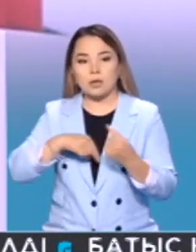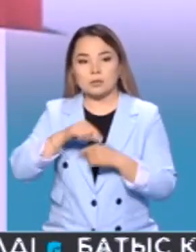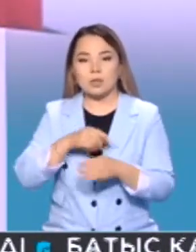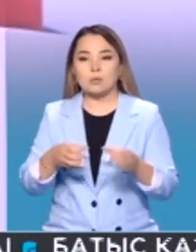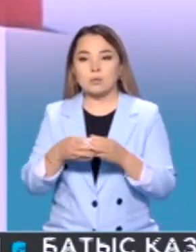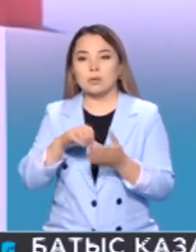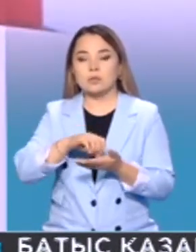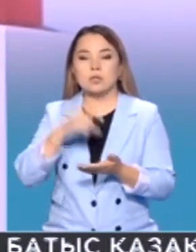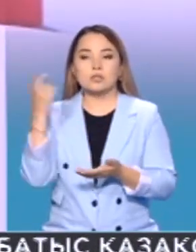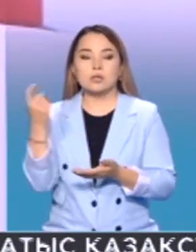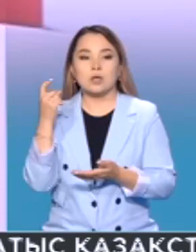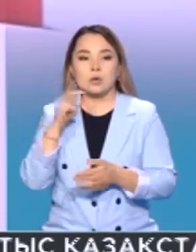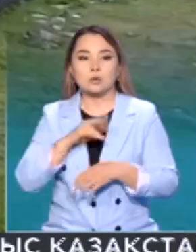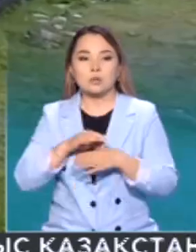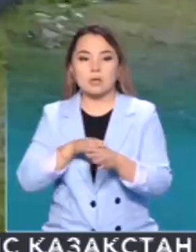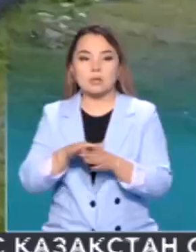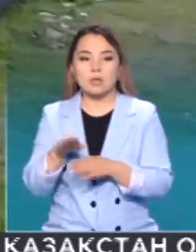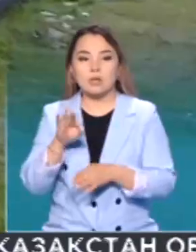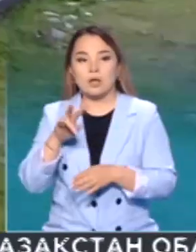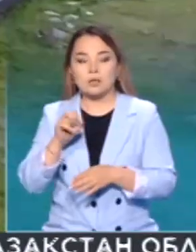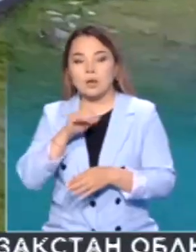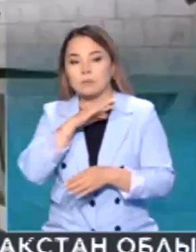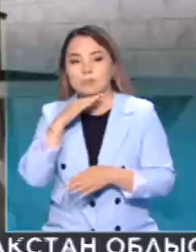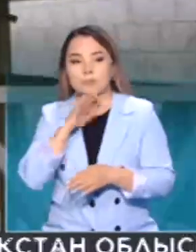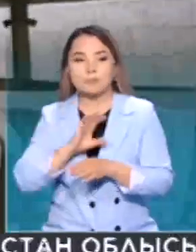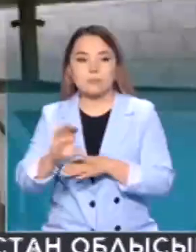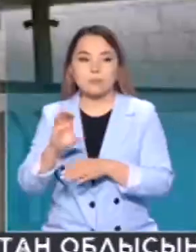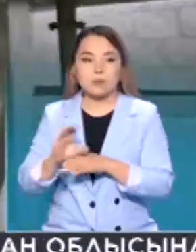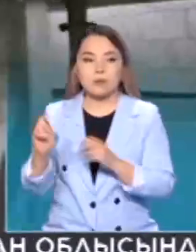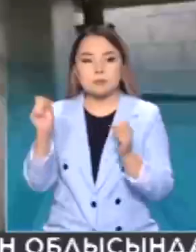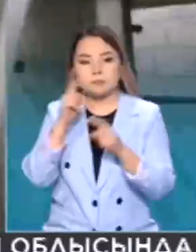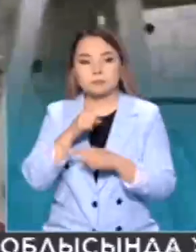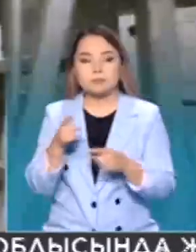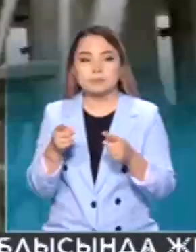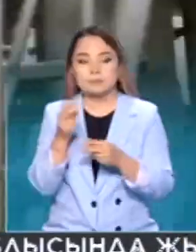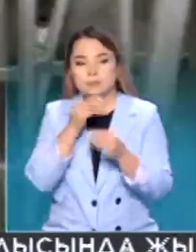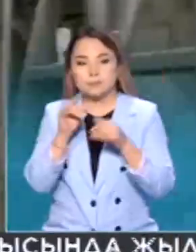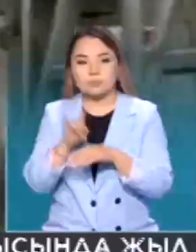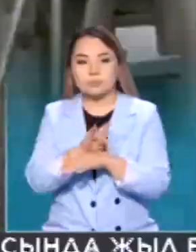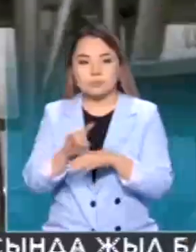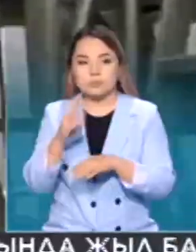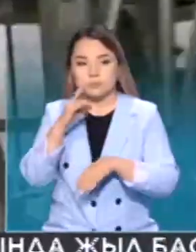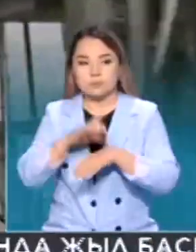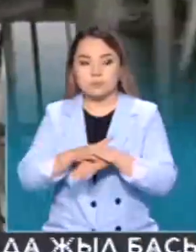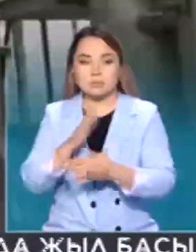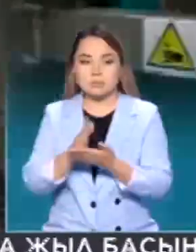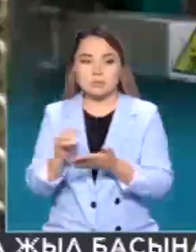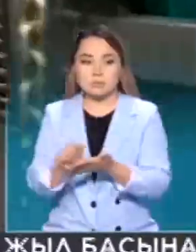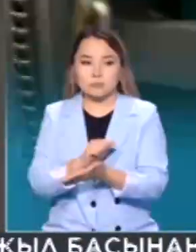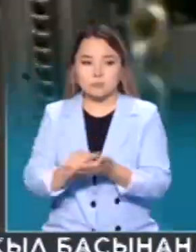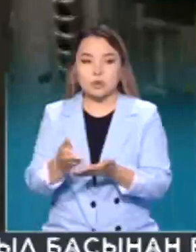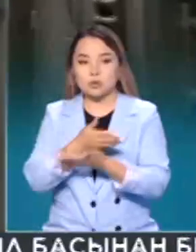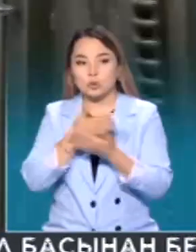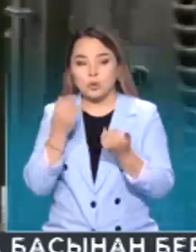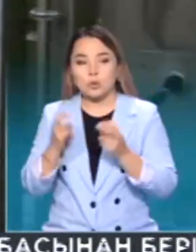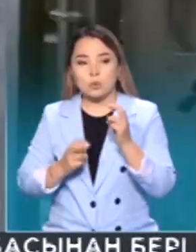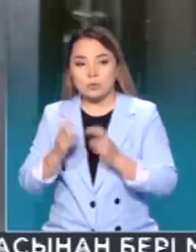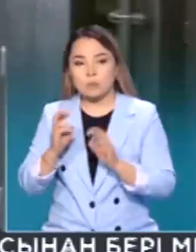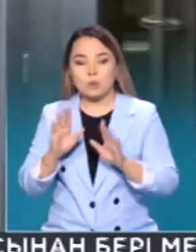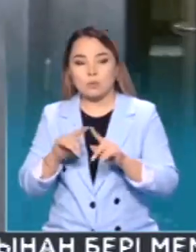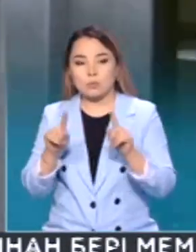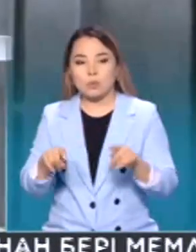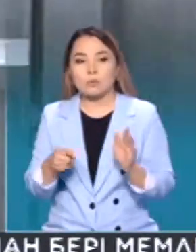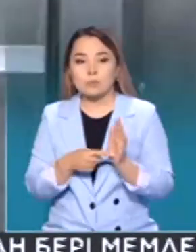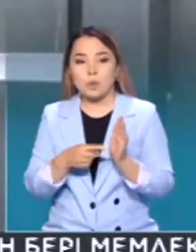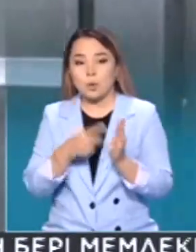кәсіпорынға шаруа қожалықтарынан тонналап ет тапсырылғаны жайлы жалған құжат жасаған, яғни іс жүзінде жоқ өнім қағазда ғана